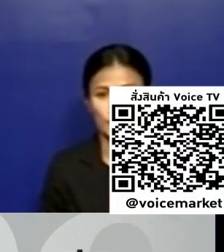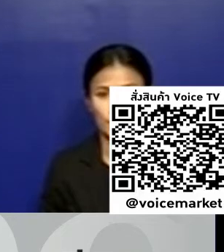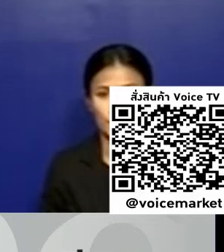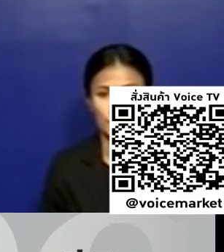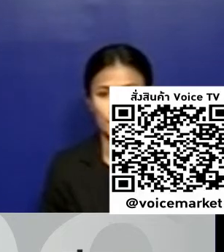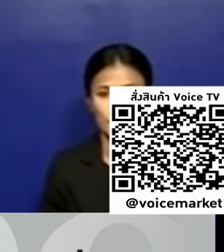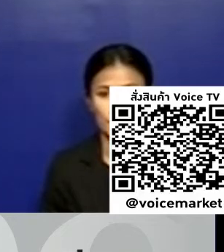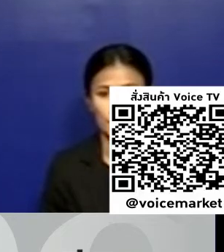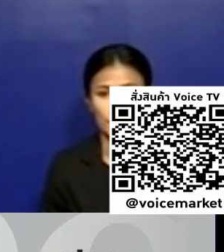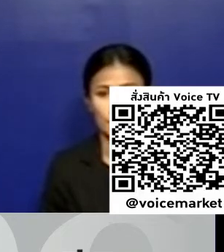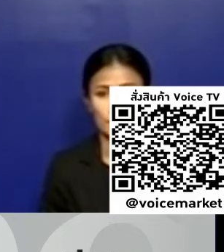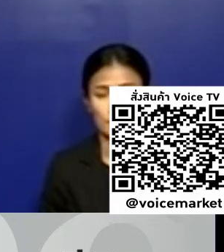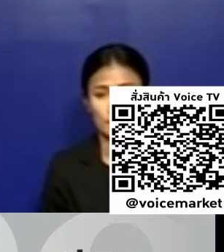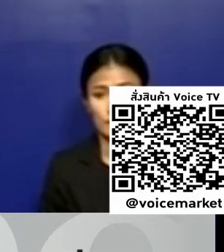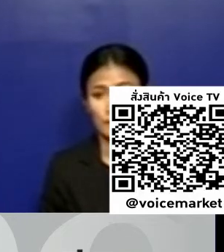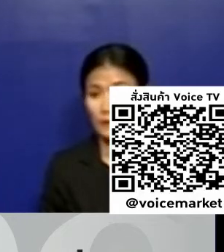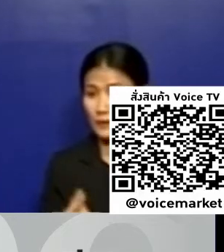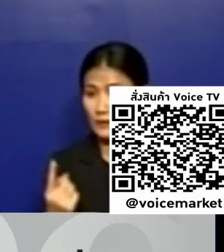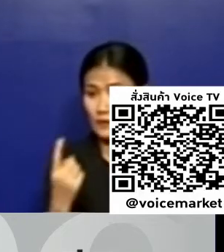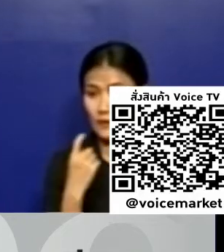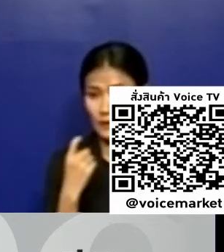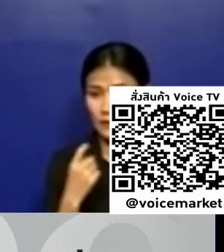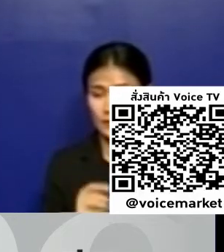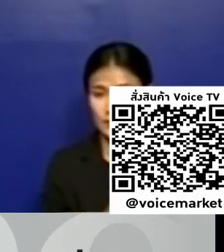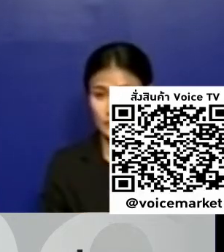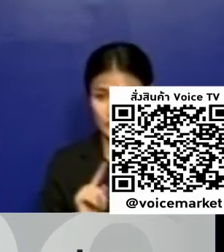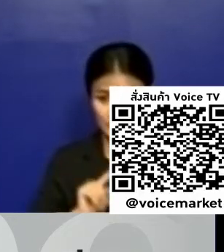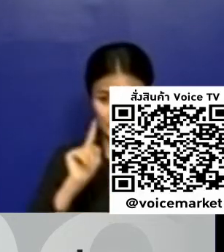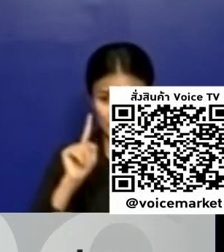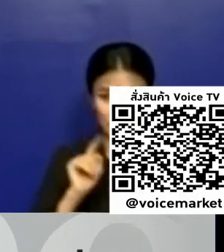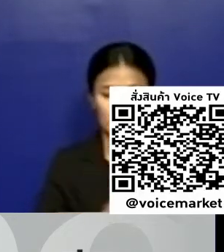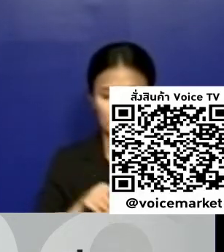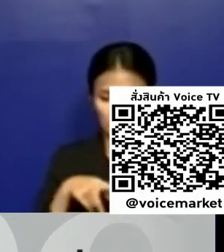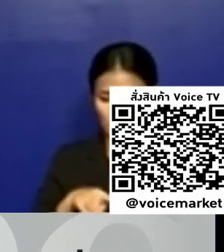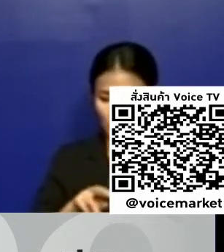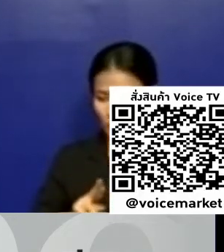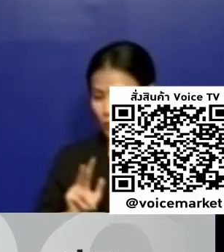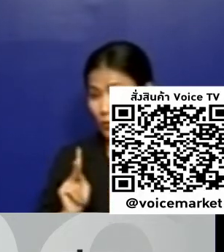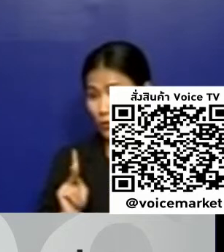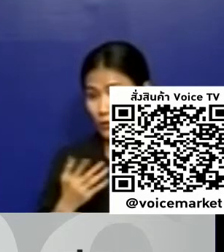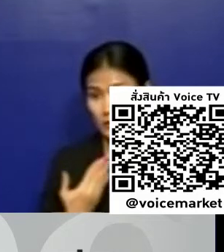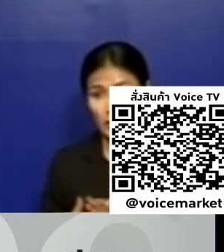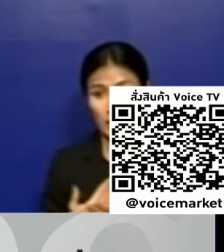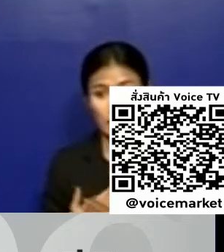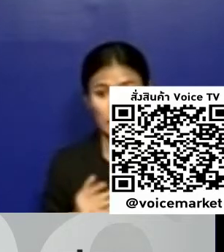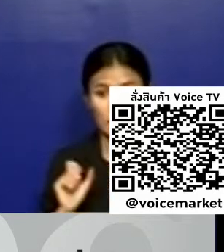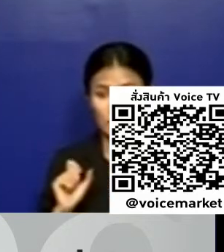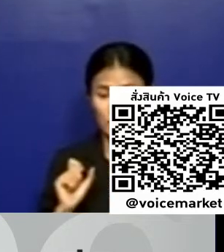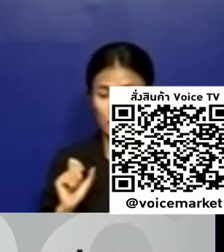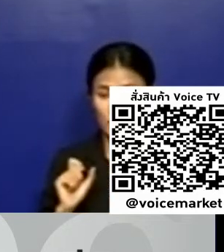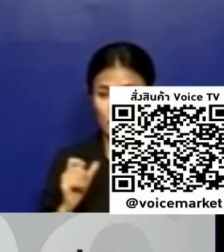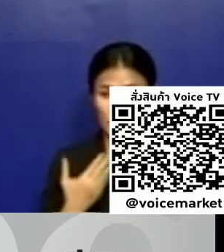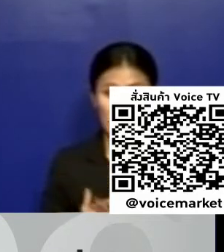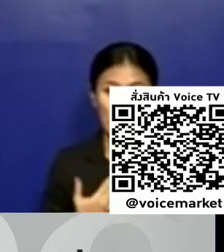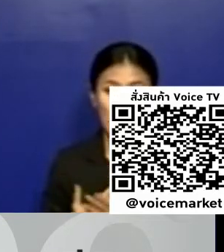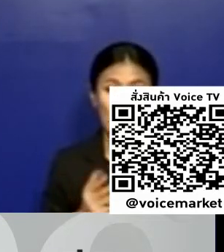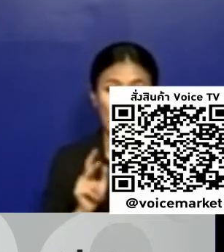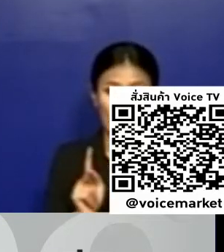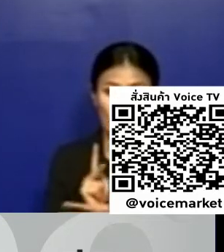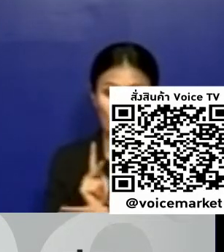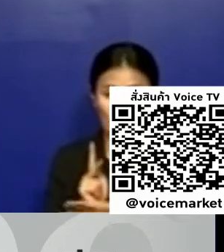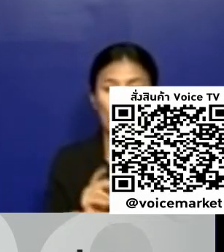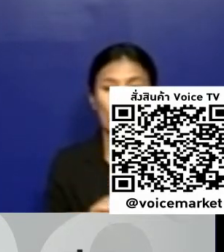ยเหลือโดยคุณอาคมเนี่ยไม่ได้ตอบนะคะว่าผู้ที่ไม่มีสมาร์ทโฟนจะได้รับเงินอย่างไรเพียงแต่บอกว่ารับทราบว่ามีผู้ใช้โทรศัพ